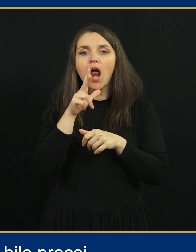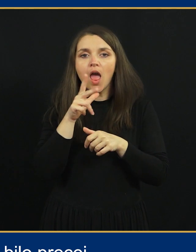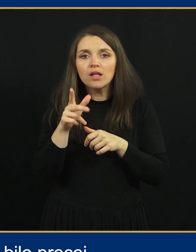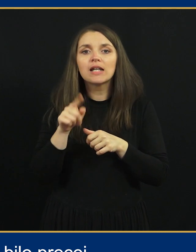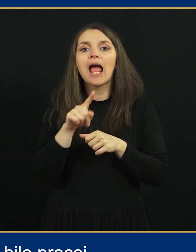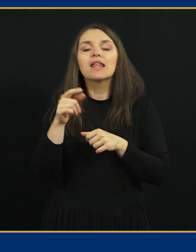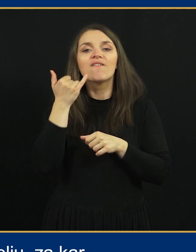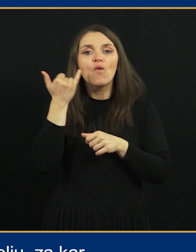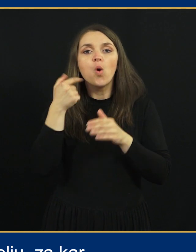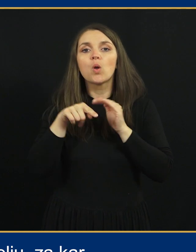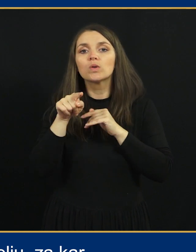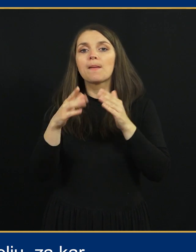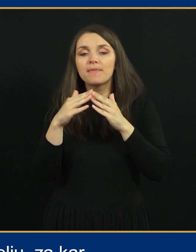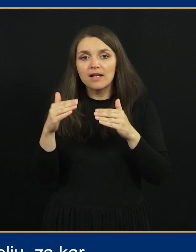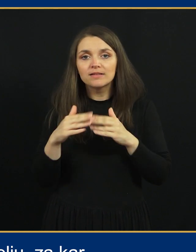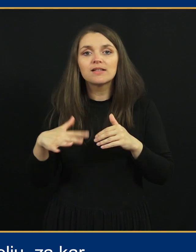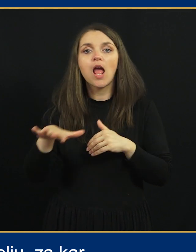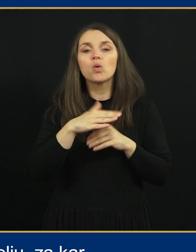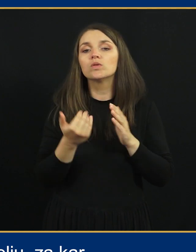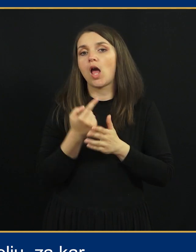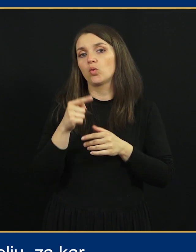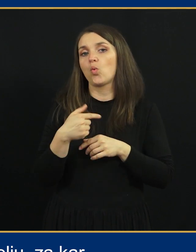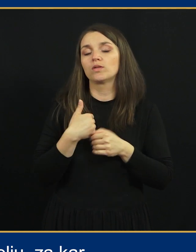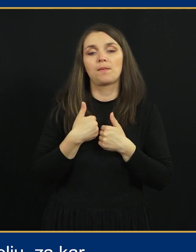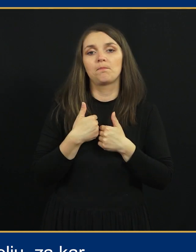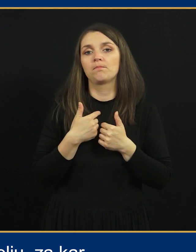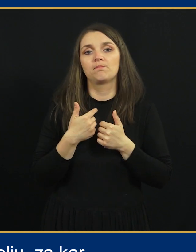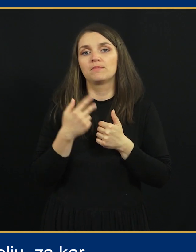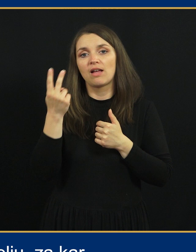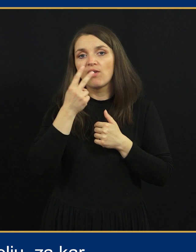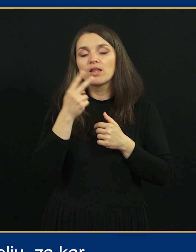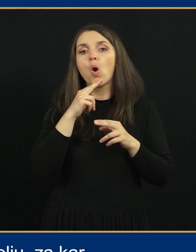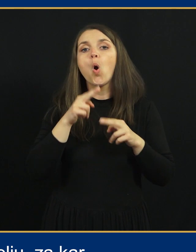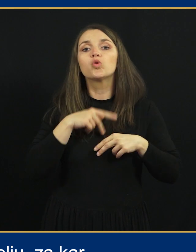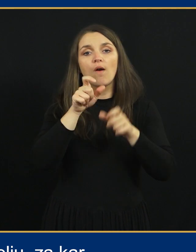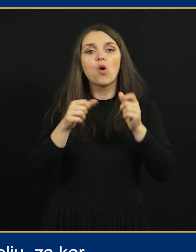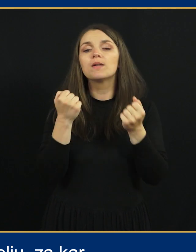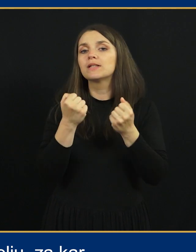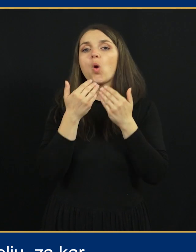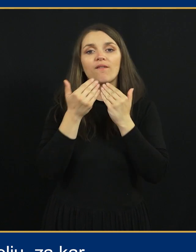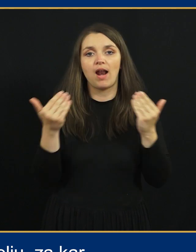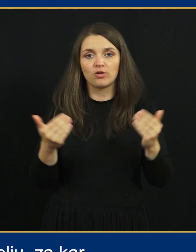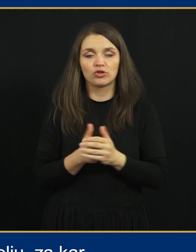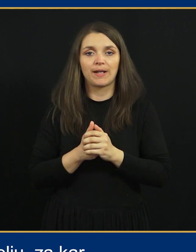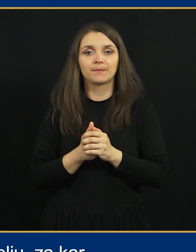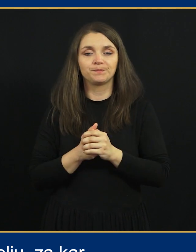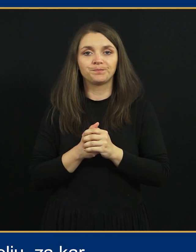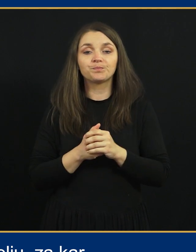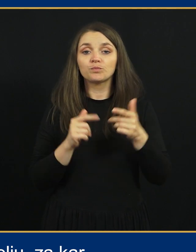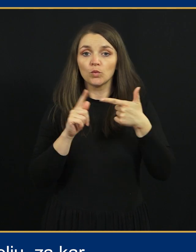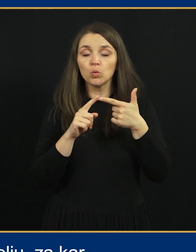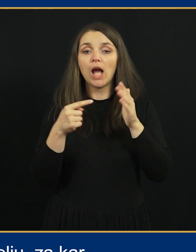poti, mislim, da tudi elektrika in voda v tem naselju, za kar sem seveda odgovornim